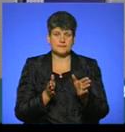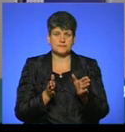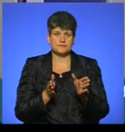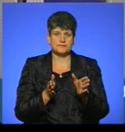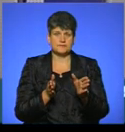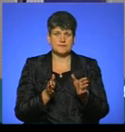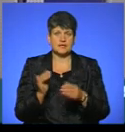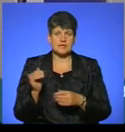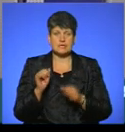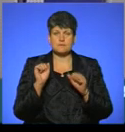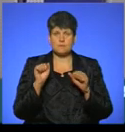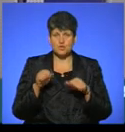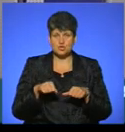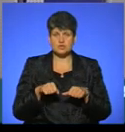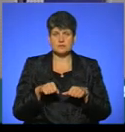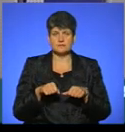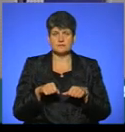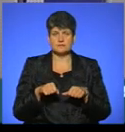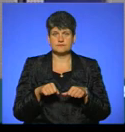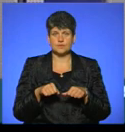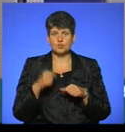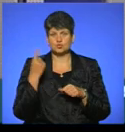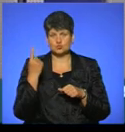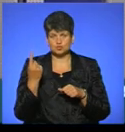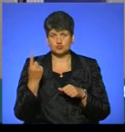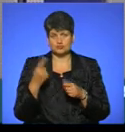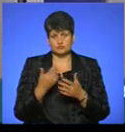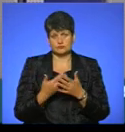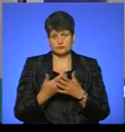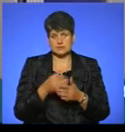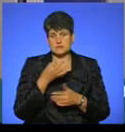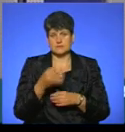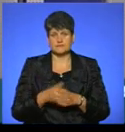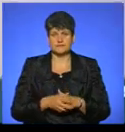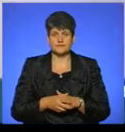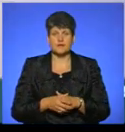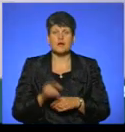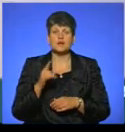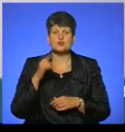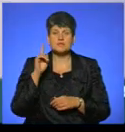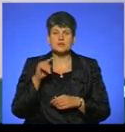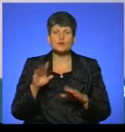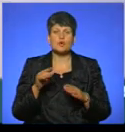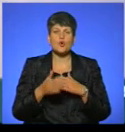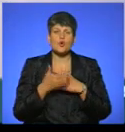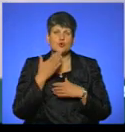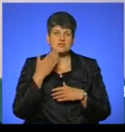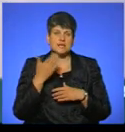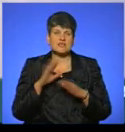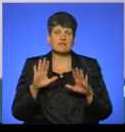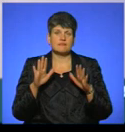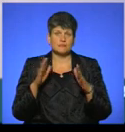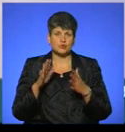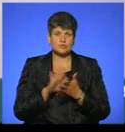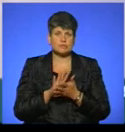І можна одну з версій висунути. А що відомо про останній випадок забруднення? Йде мова